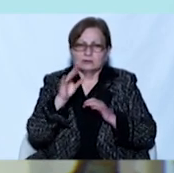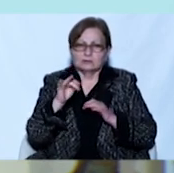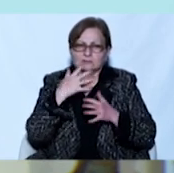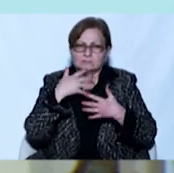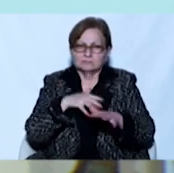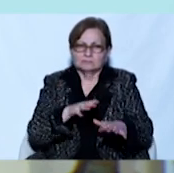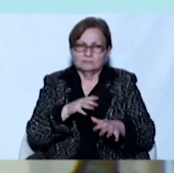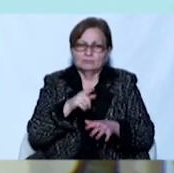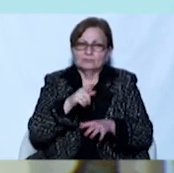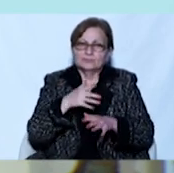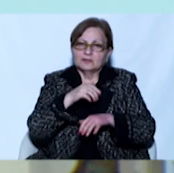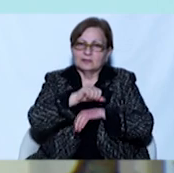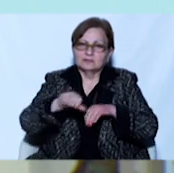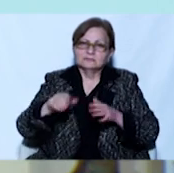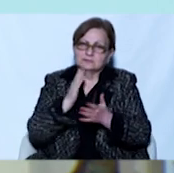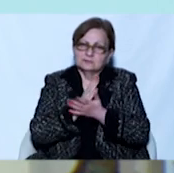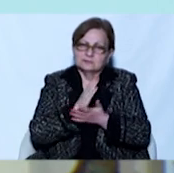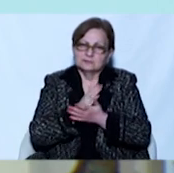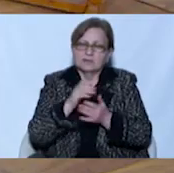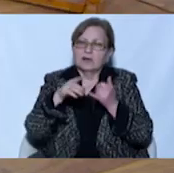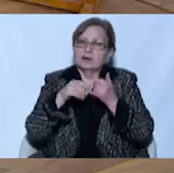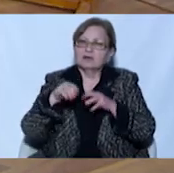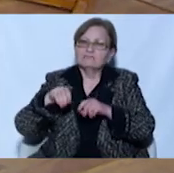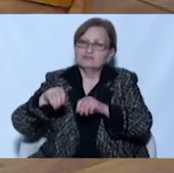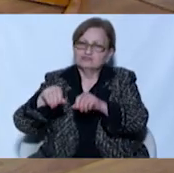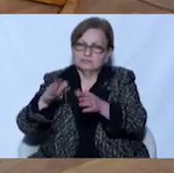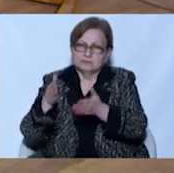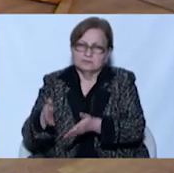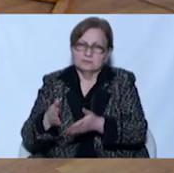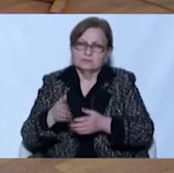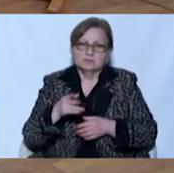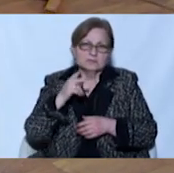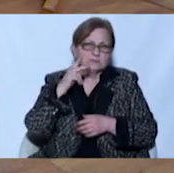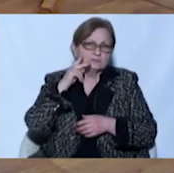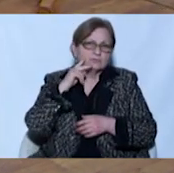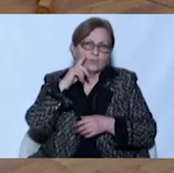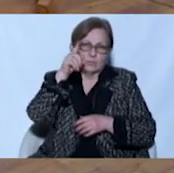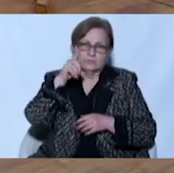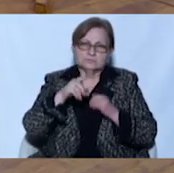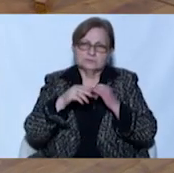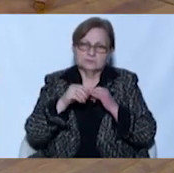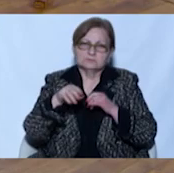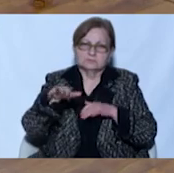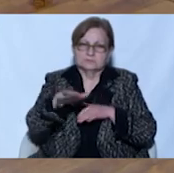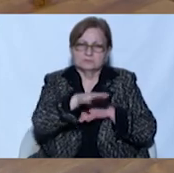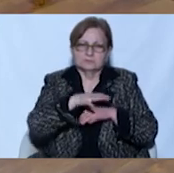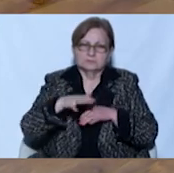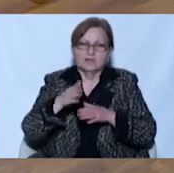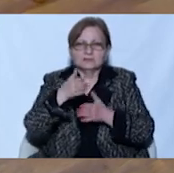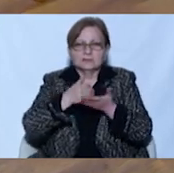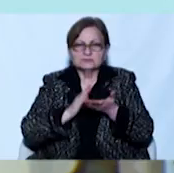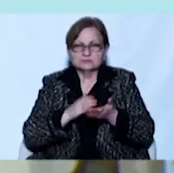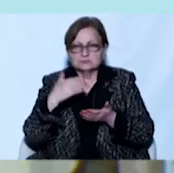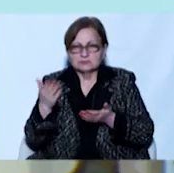ურეკის სანაპირო არის ქვიშიანი. სოხუმის სანაპირო არის